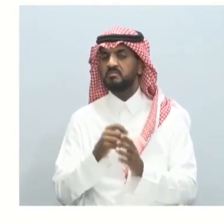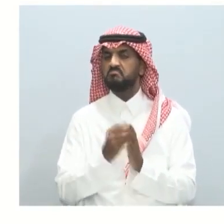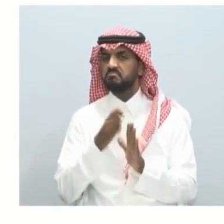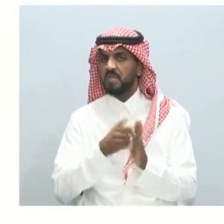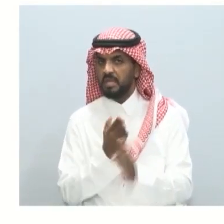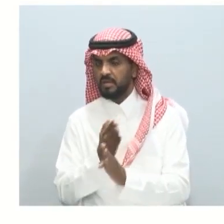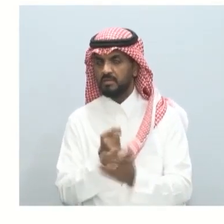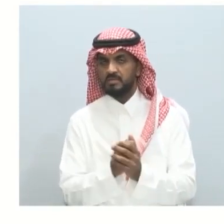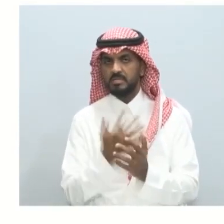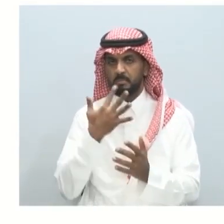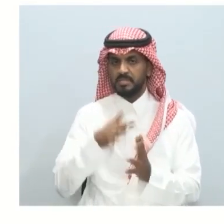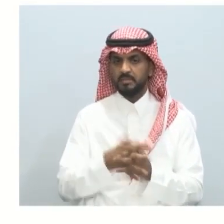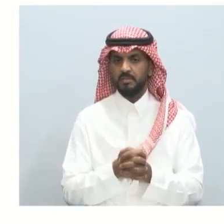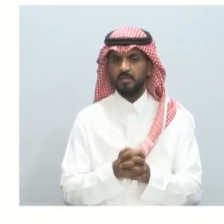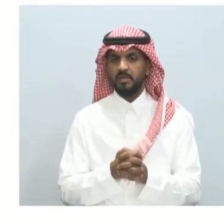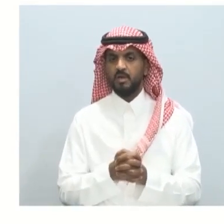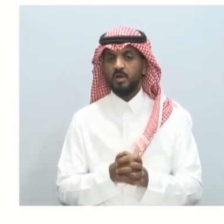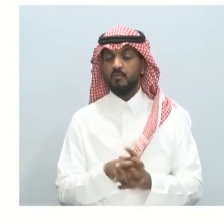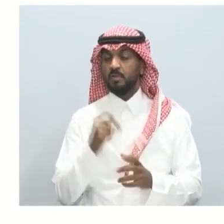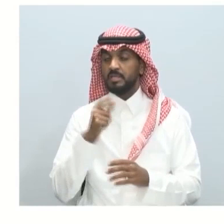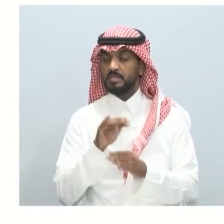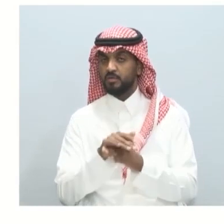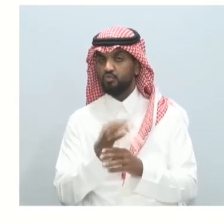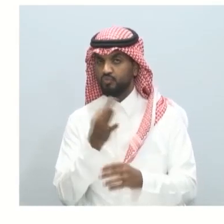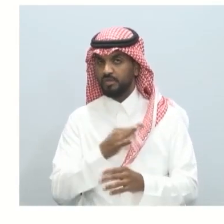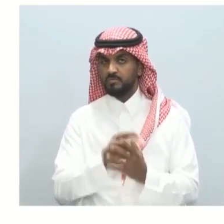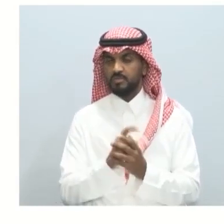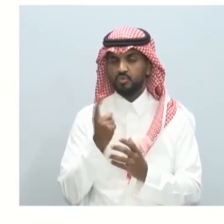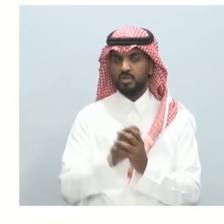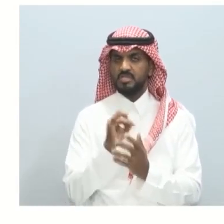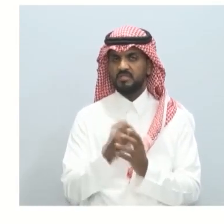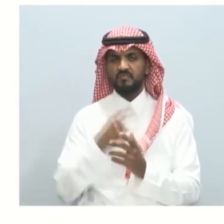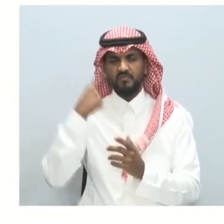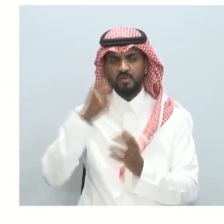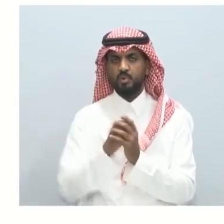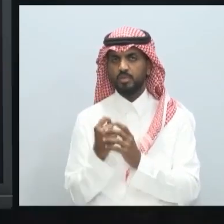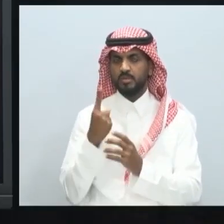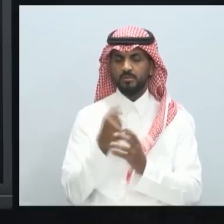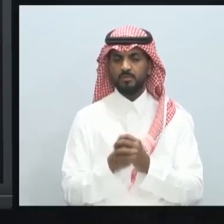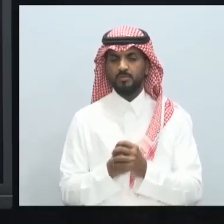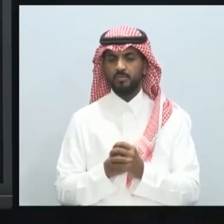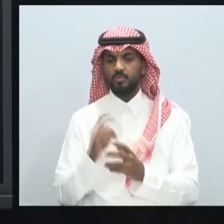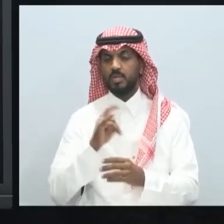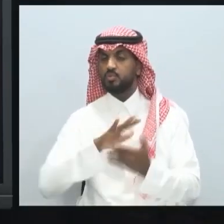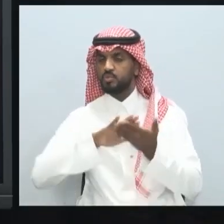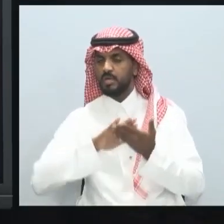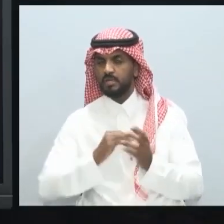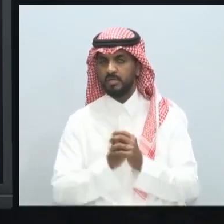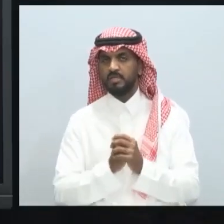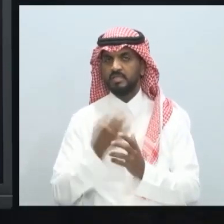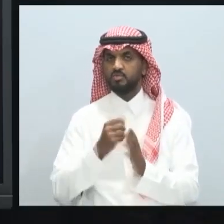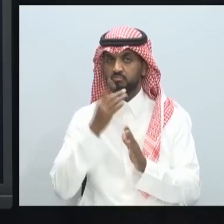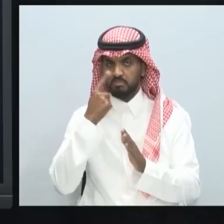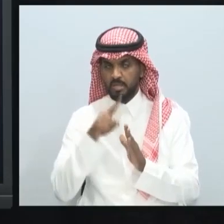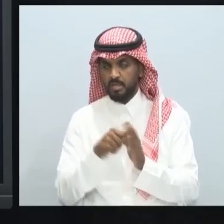والسبب بسيط فالقراءه تفيد من اجل السرعه فقط ليس الفهم وليس التفكير وليس التذكر وهي لا تساعدك على ان تدرس